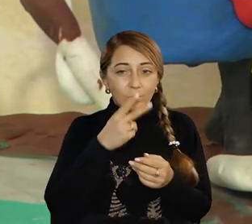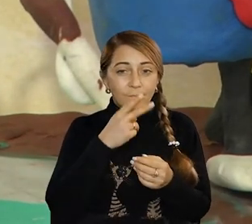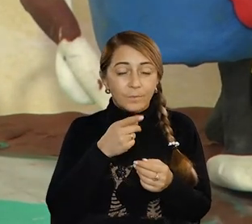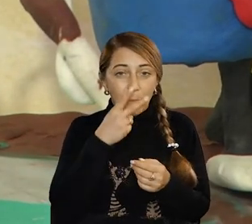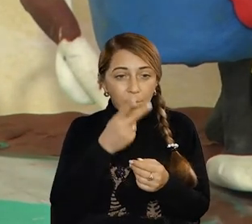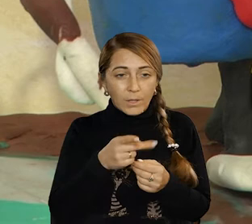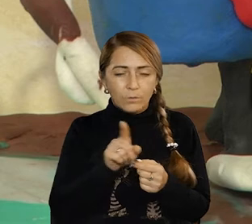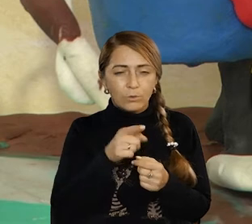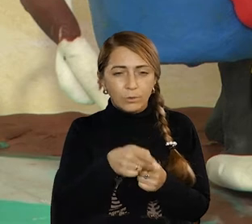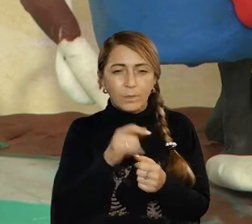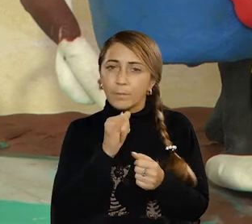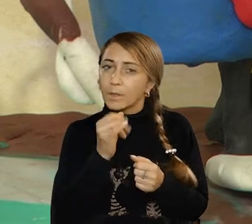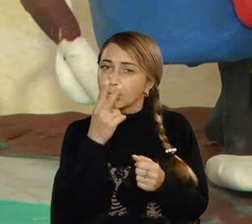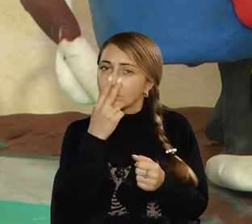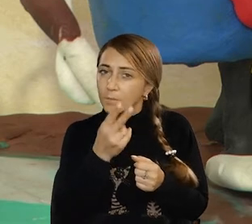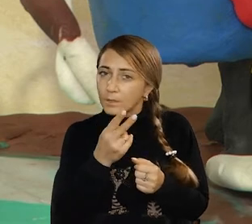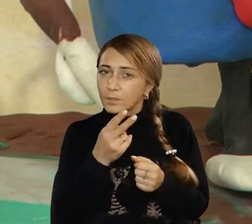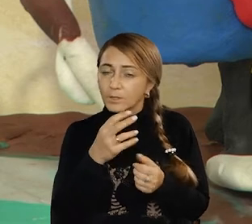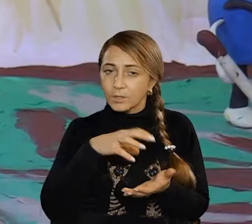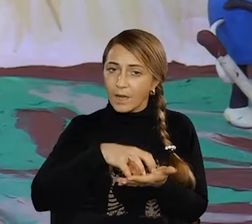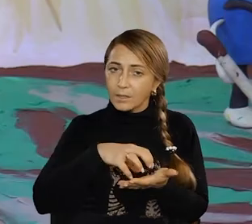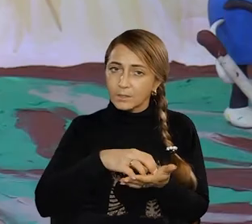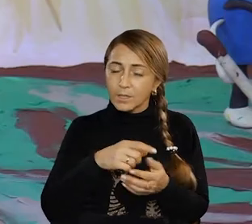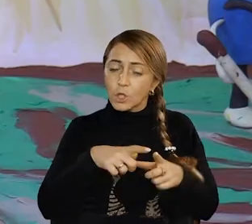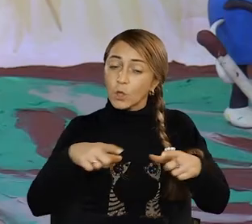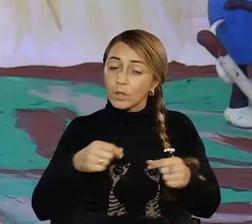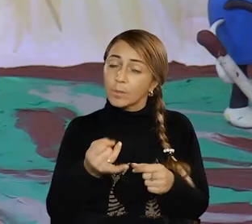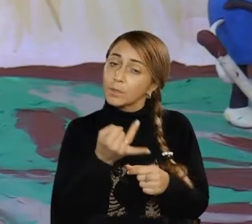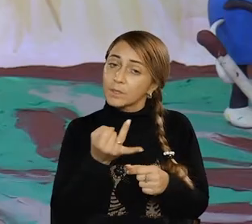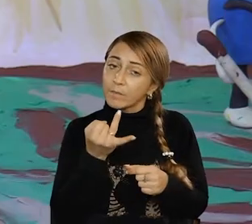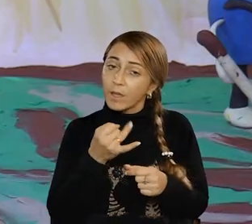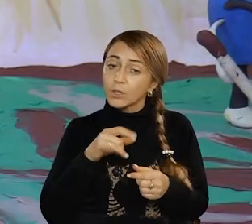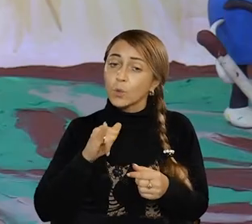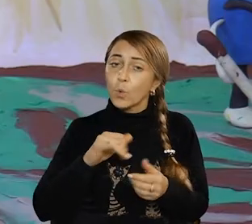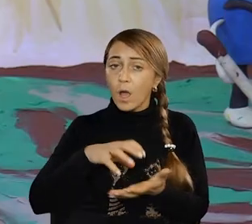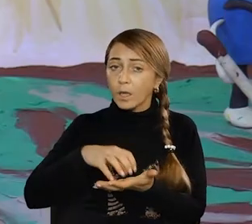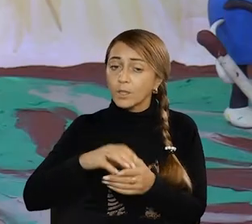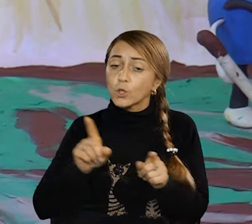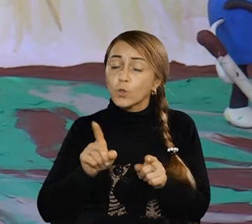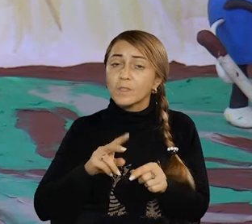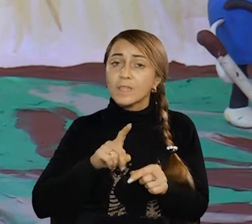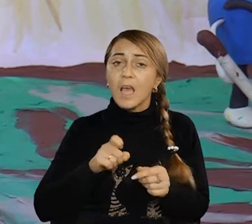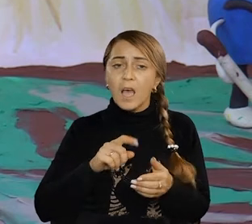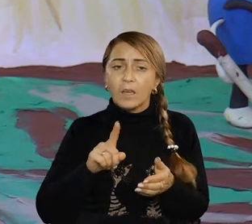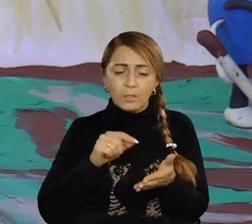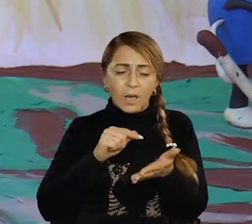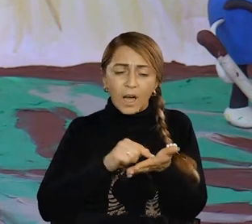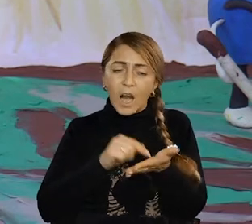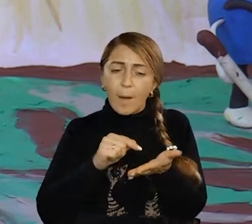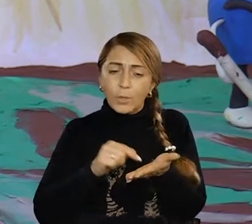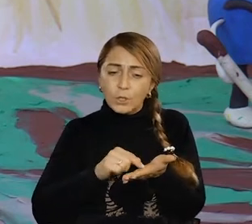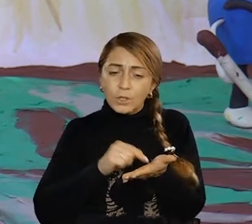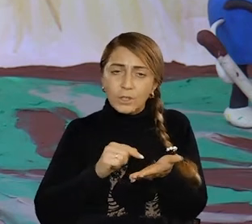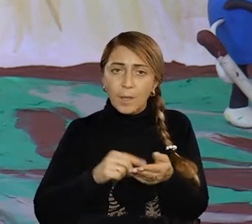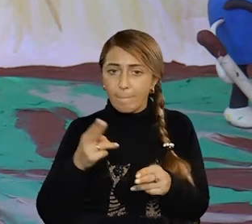має поганий зір. Шоколадка поцікавилася в кексика, що це за меню з крапочками і без